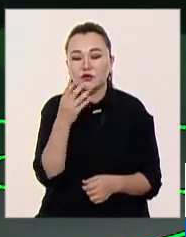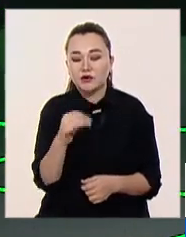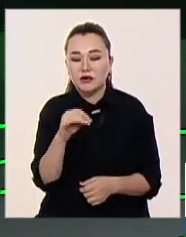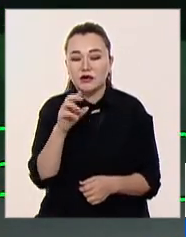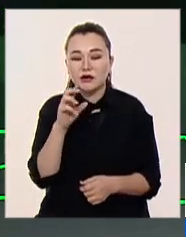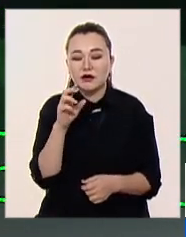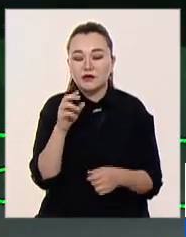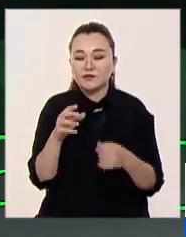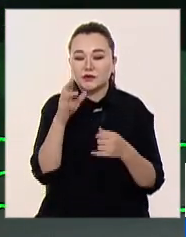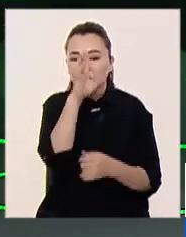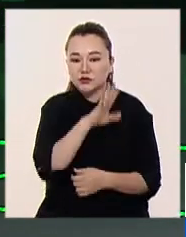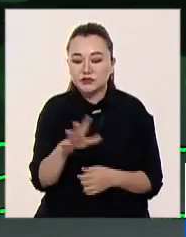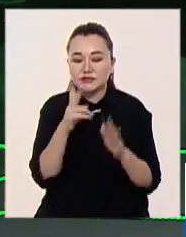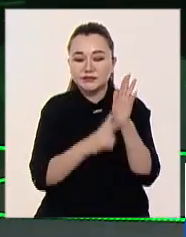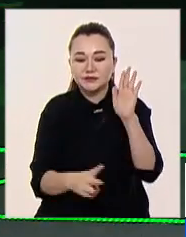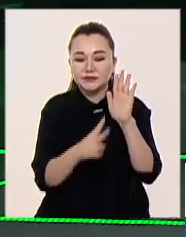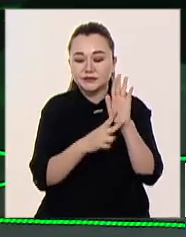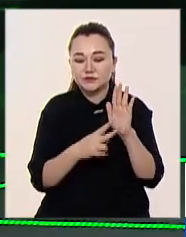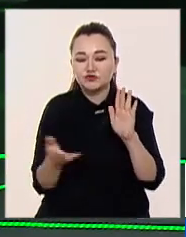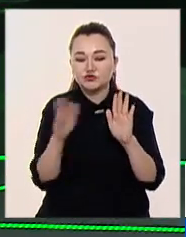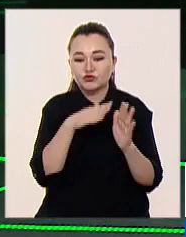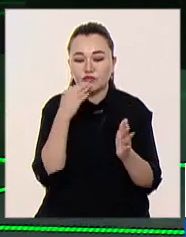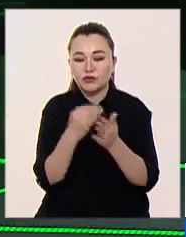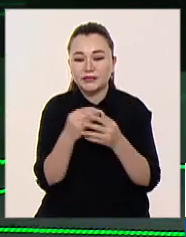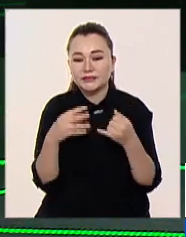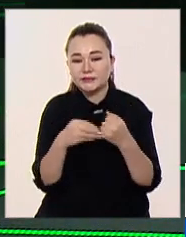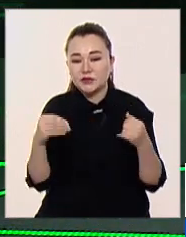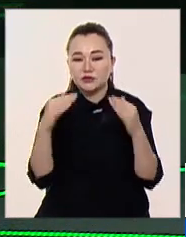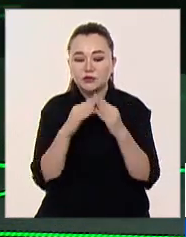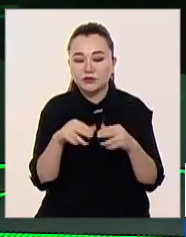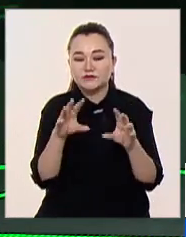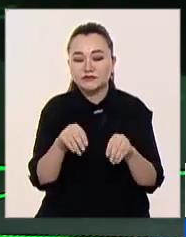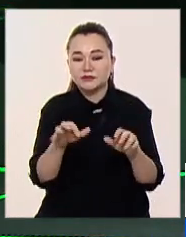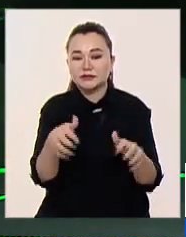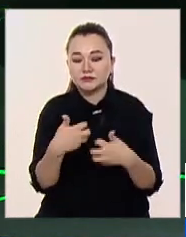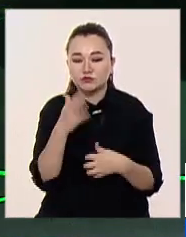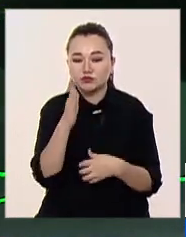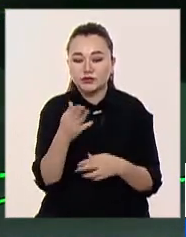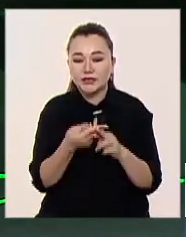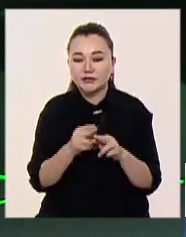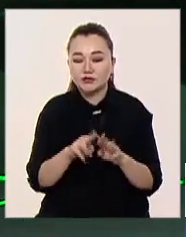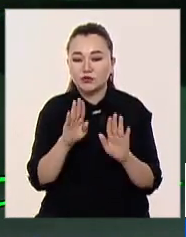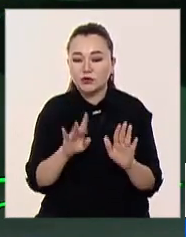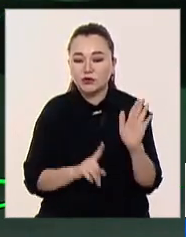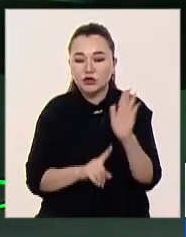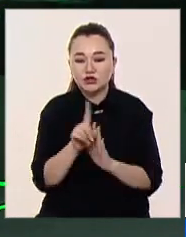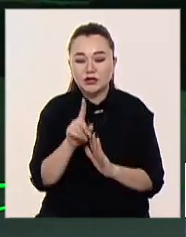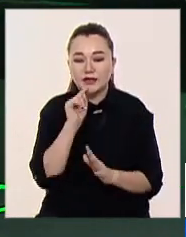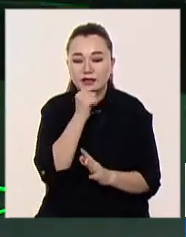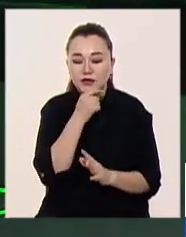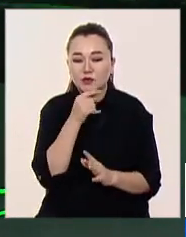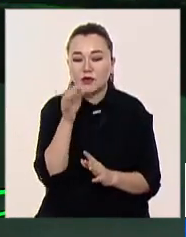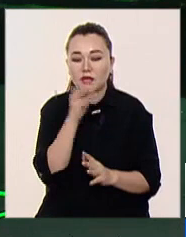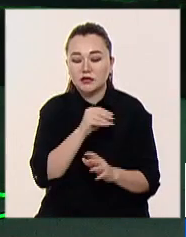аумагындагы 77 мүлкү тәркиленетин болду. Бул бас гана. Экономикалык ресурстардын